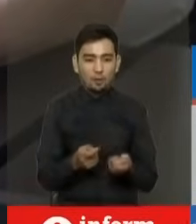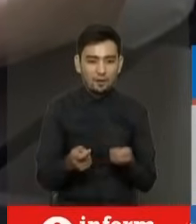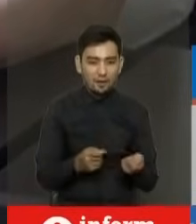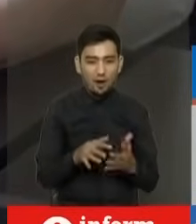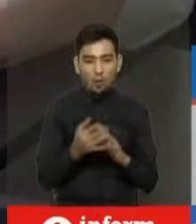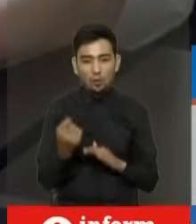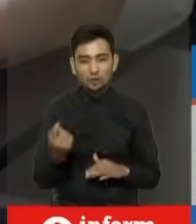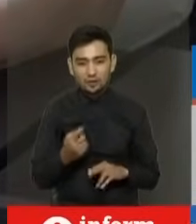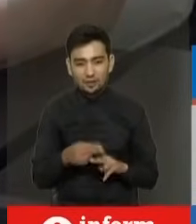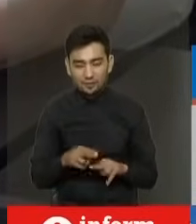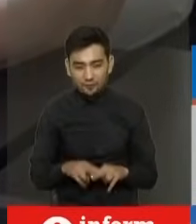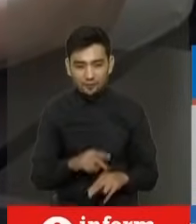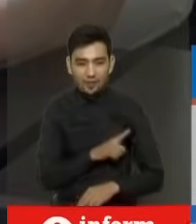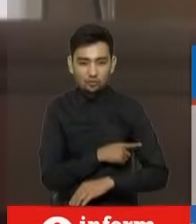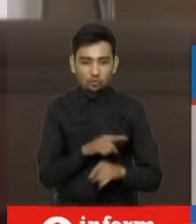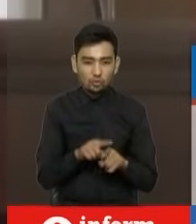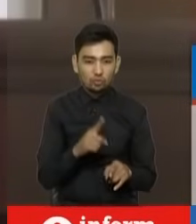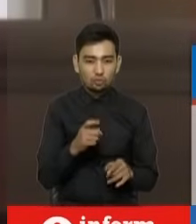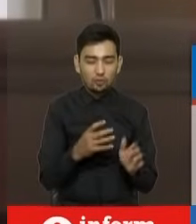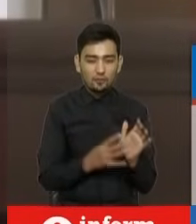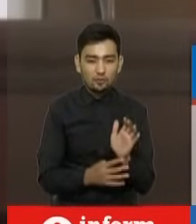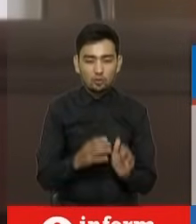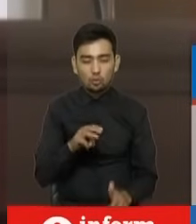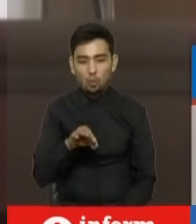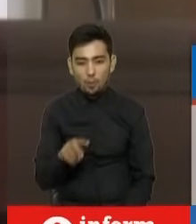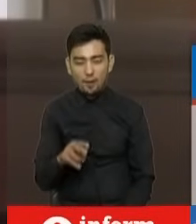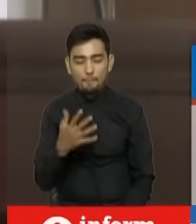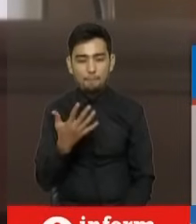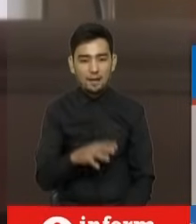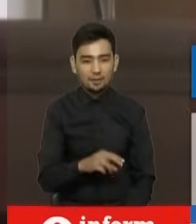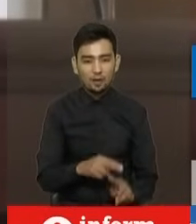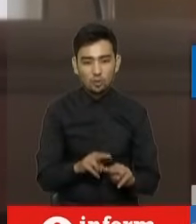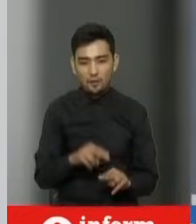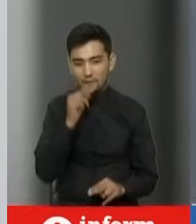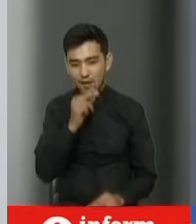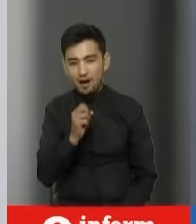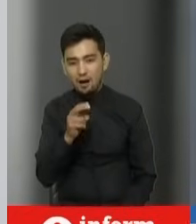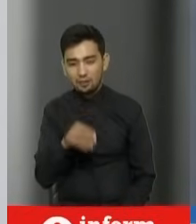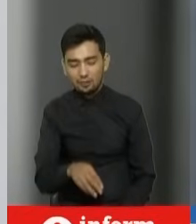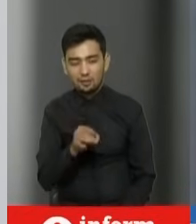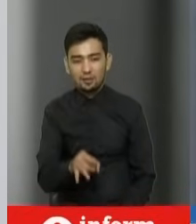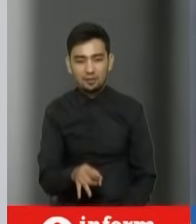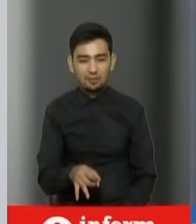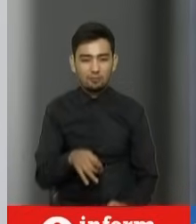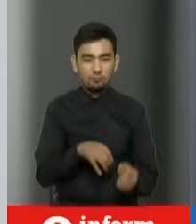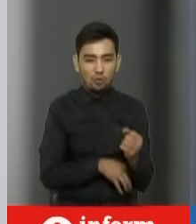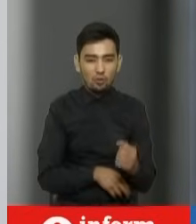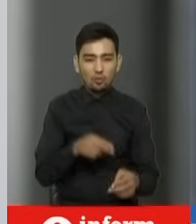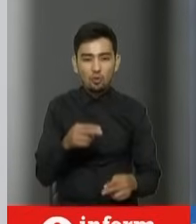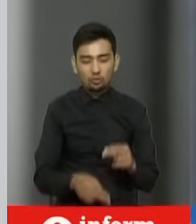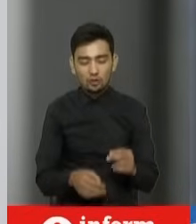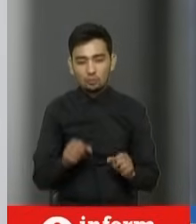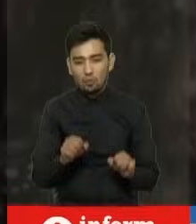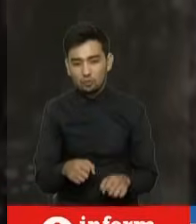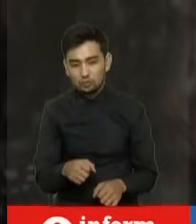сельского хозяйства. В деле 190 томов, 5 из которых – обвинительный акт. Вынесение окончательного приговора